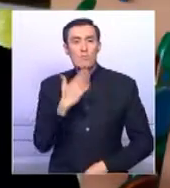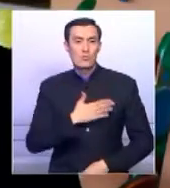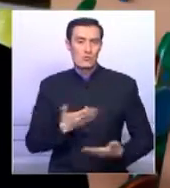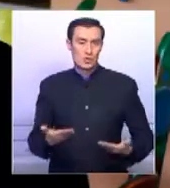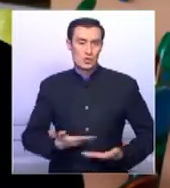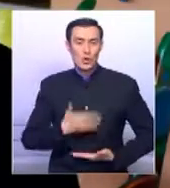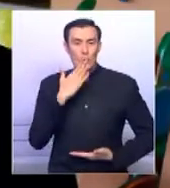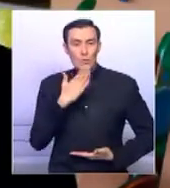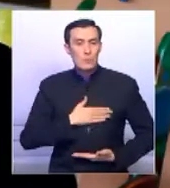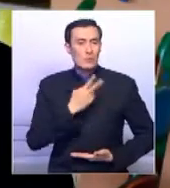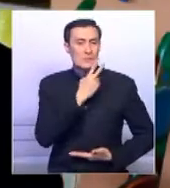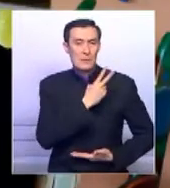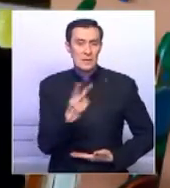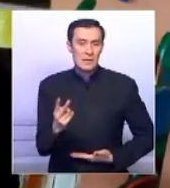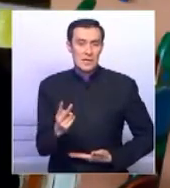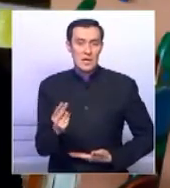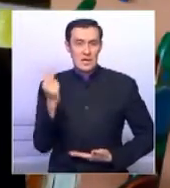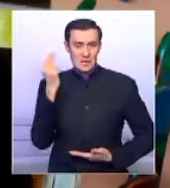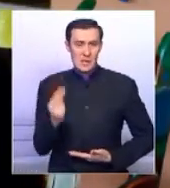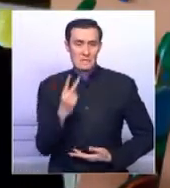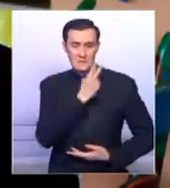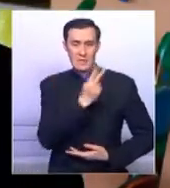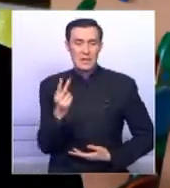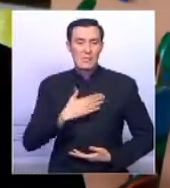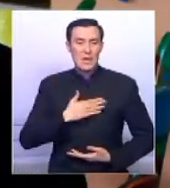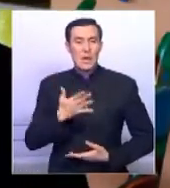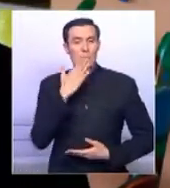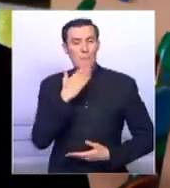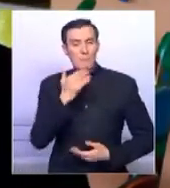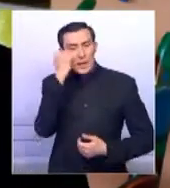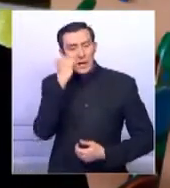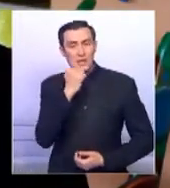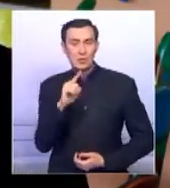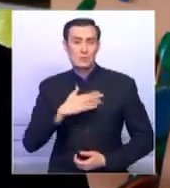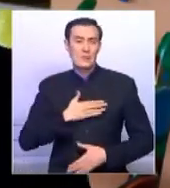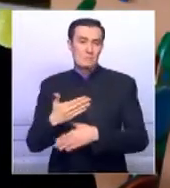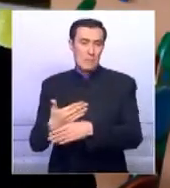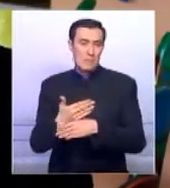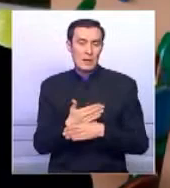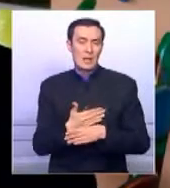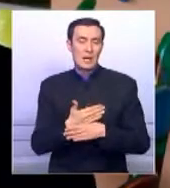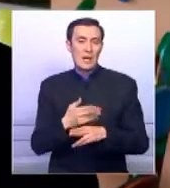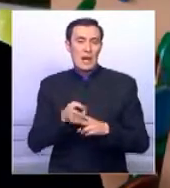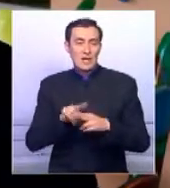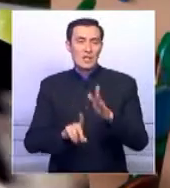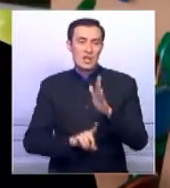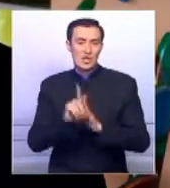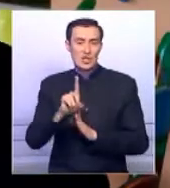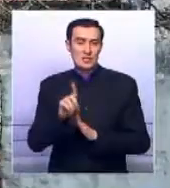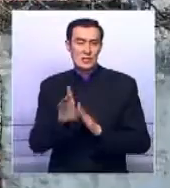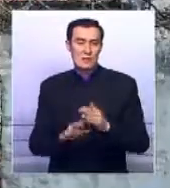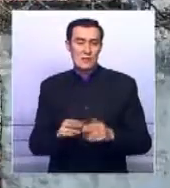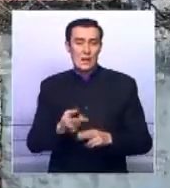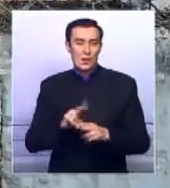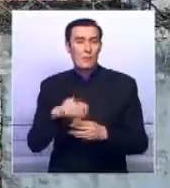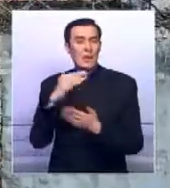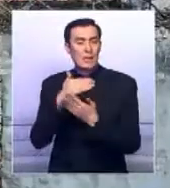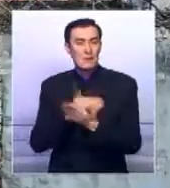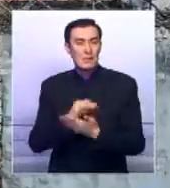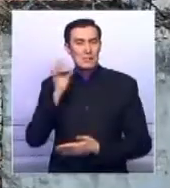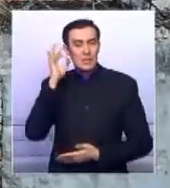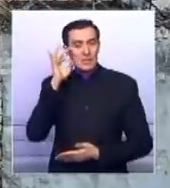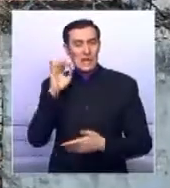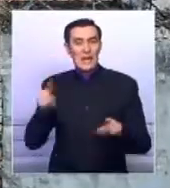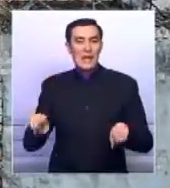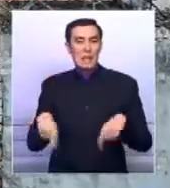жизнь. Я люблю смотреть на нее трезвым взглядом. И я безумно благодарен за то, что мне представилась возможность начать все сначала. Программа